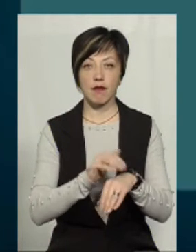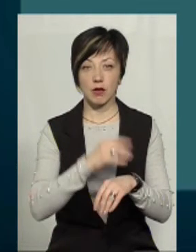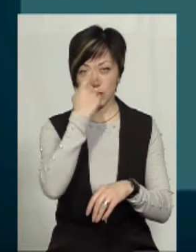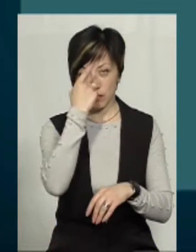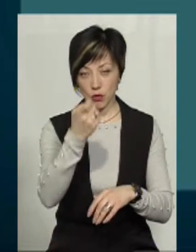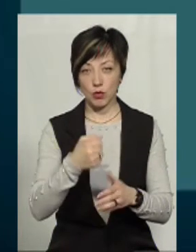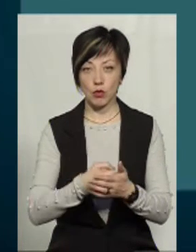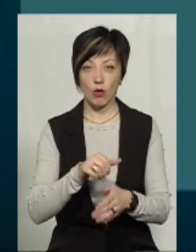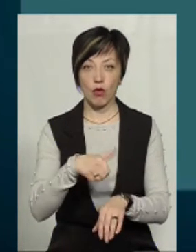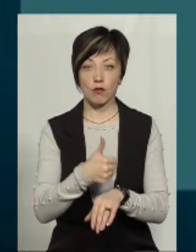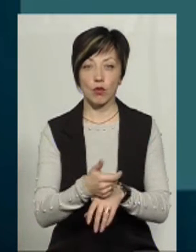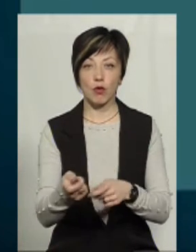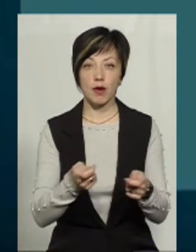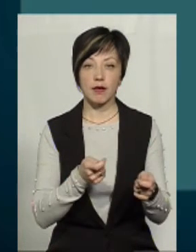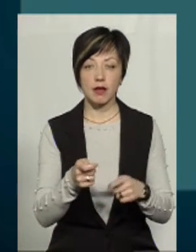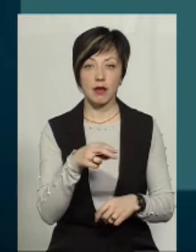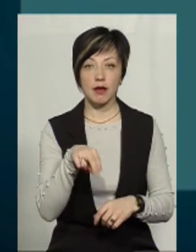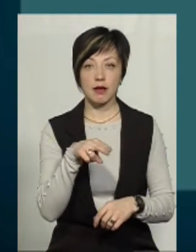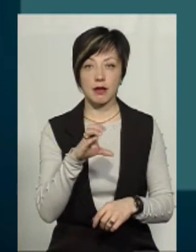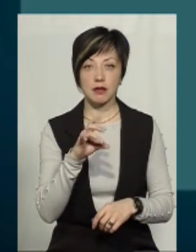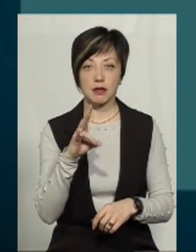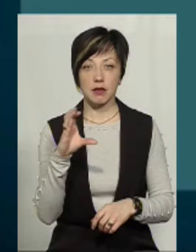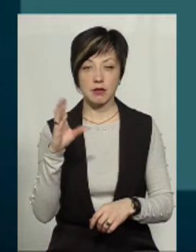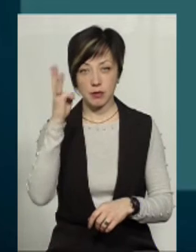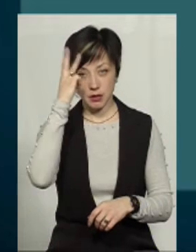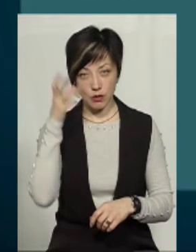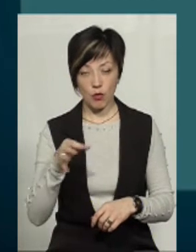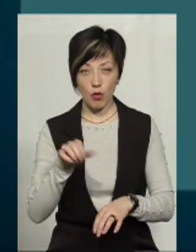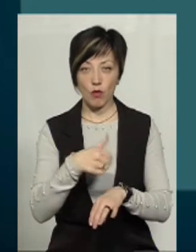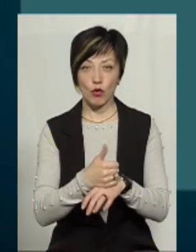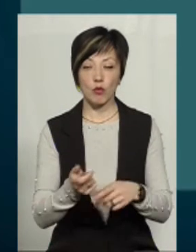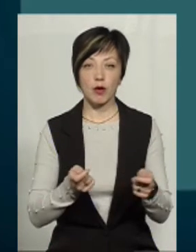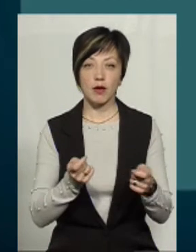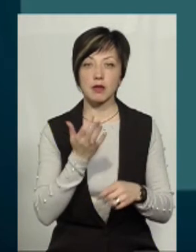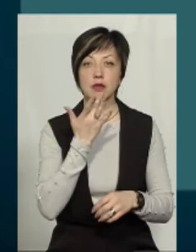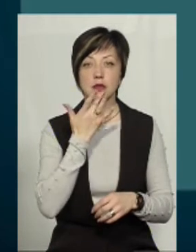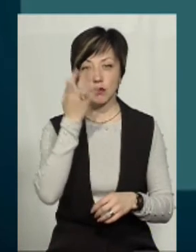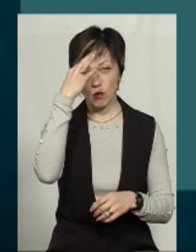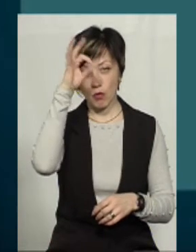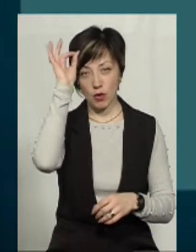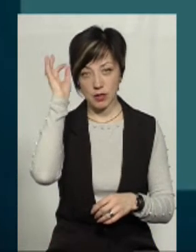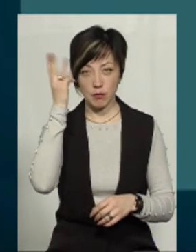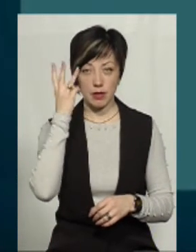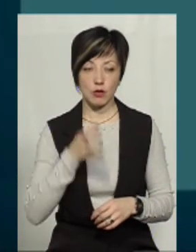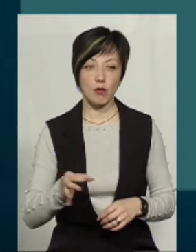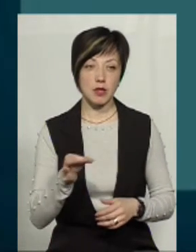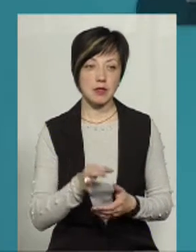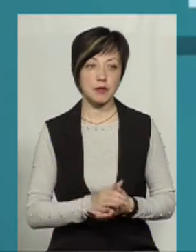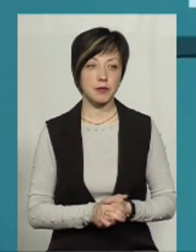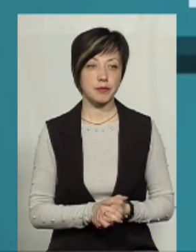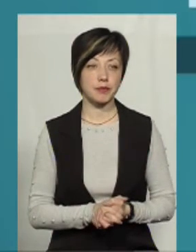до головного управління ДСНС Хмельницької області та до головного управління Національної поліції в Хмельницькій